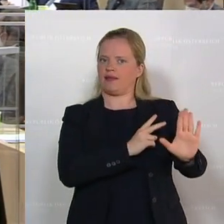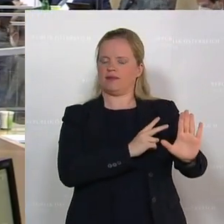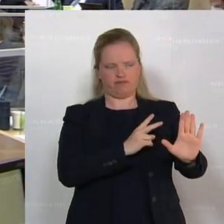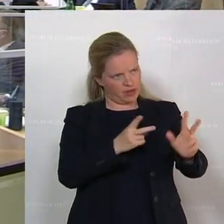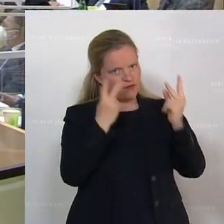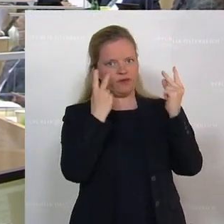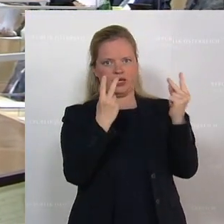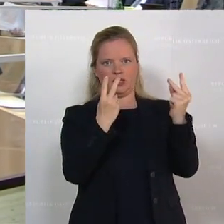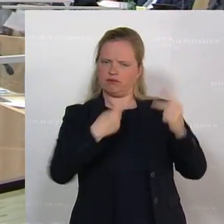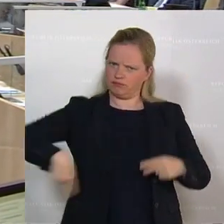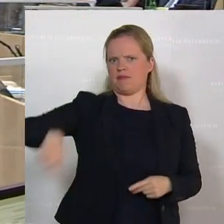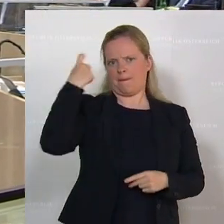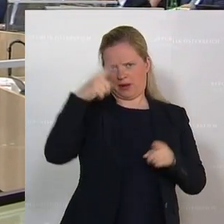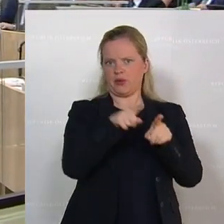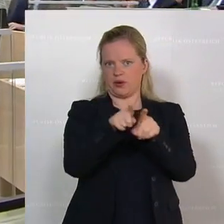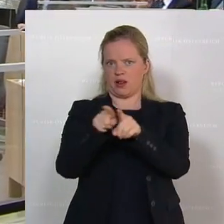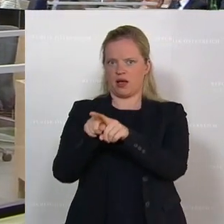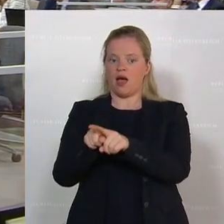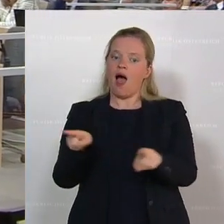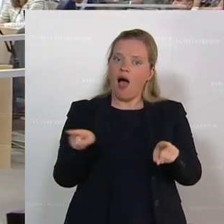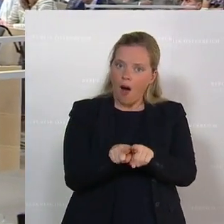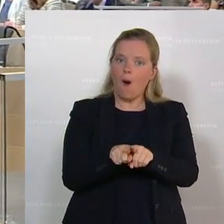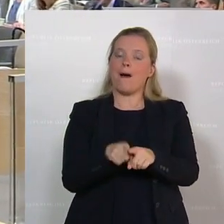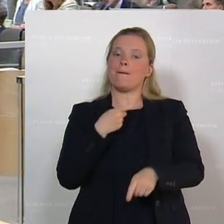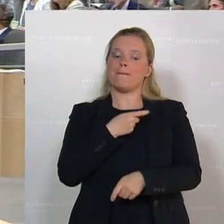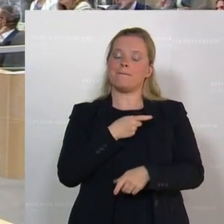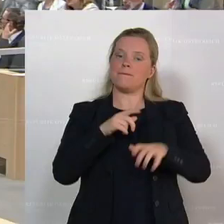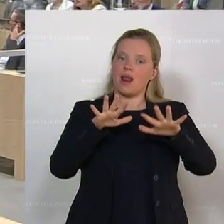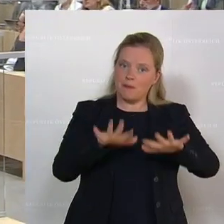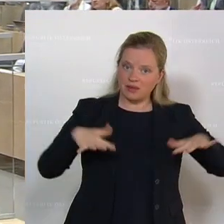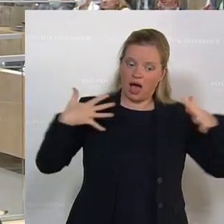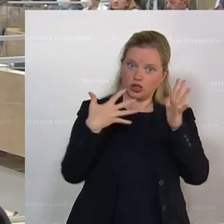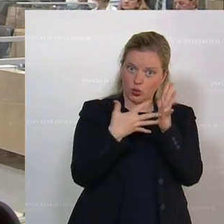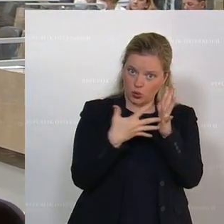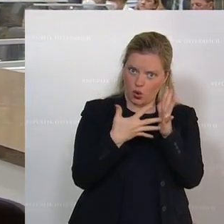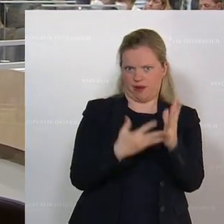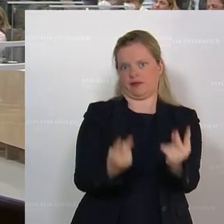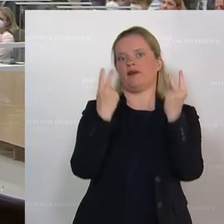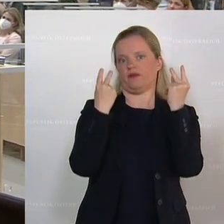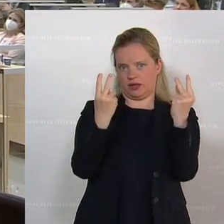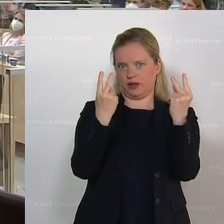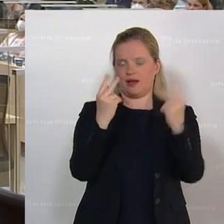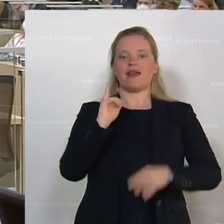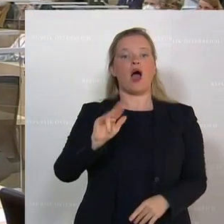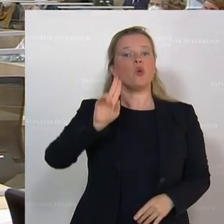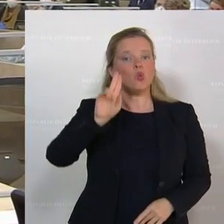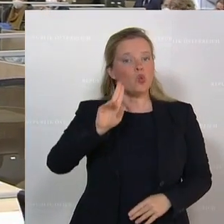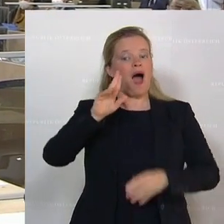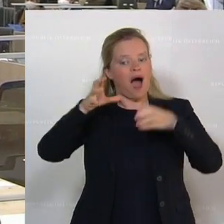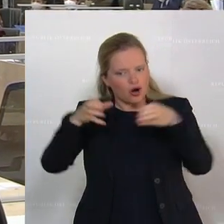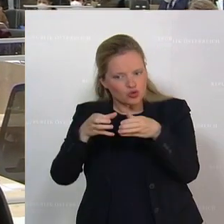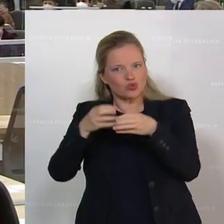klares Bekenntnis zur parlamentarischen Kontrolle. Und ja, Urschüsse können ein wesentlicher Beitrag